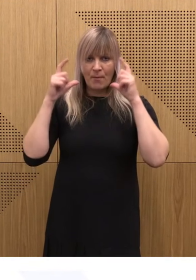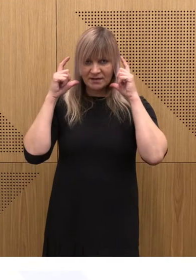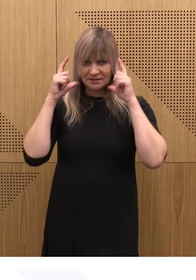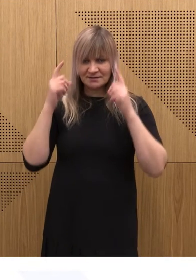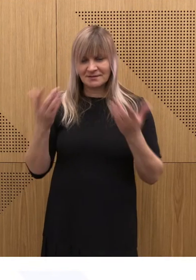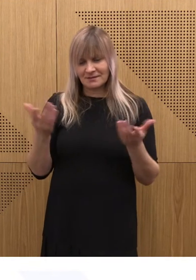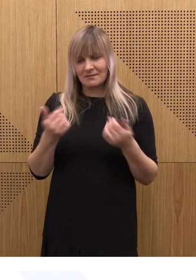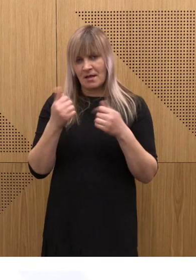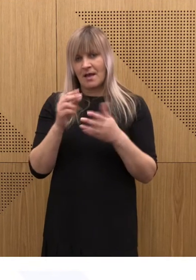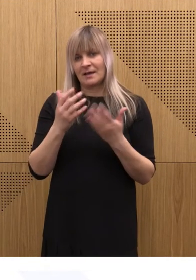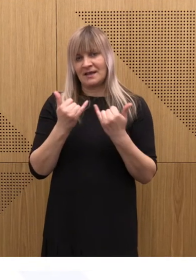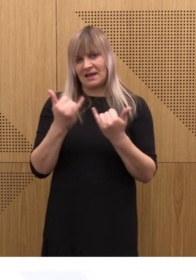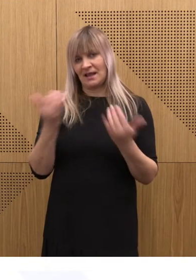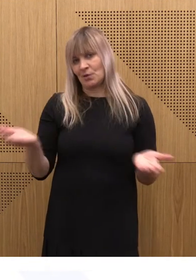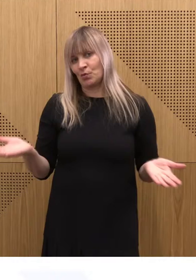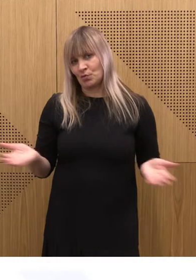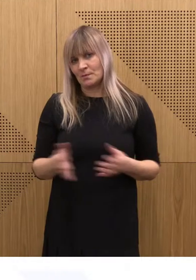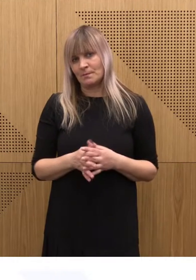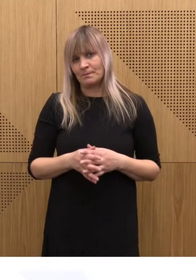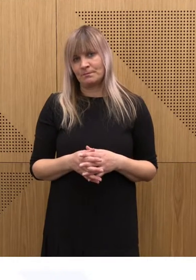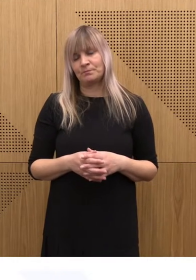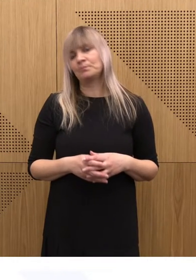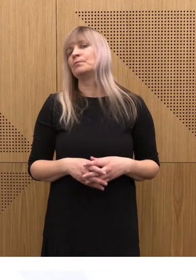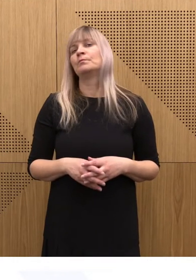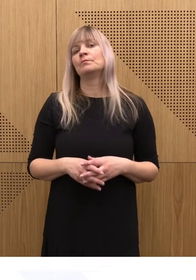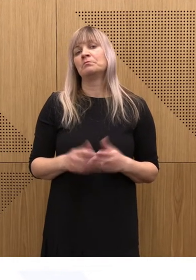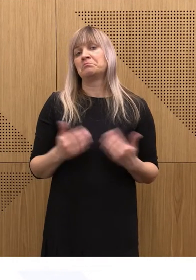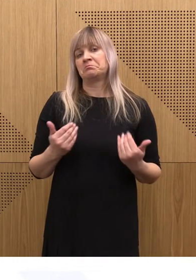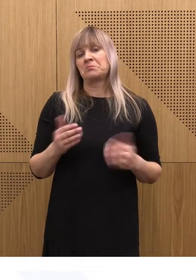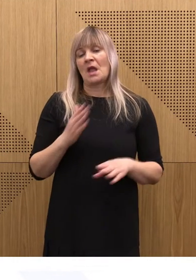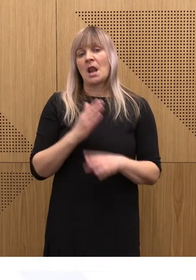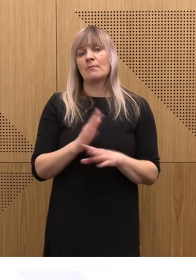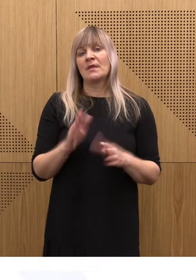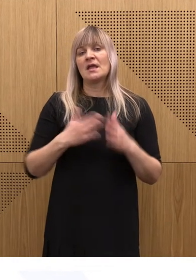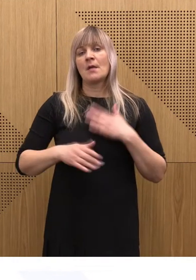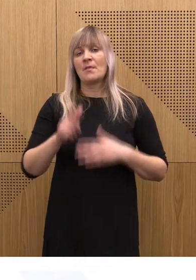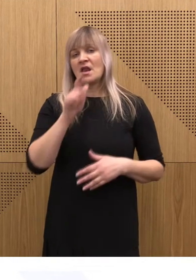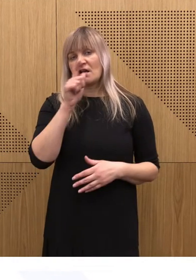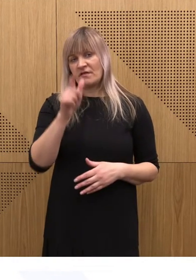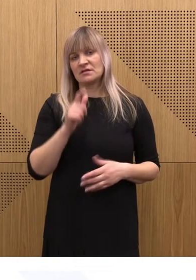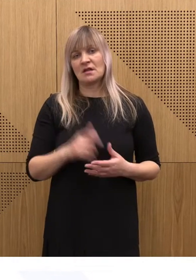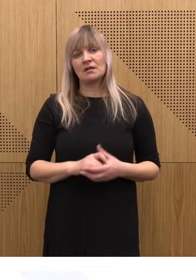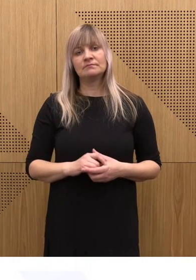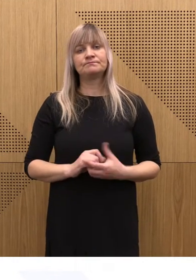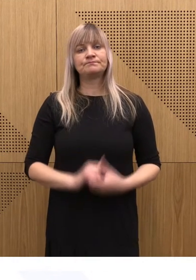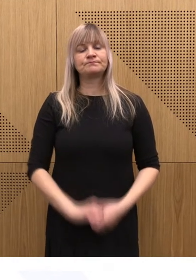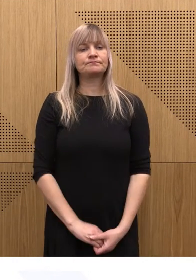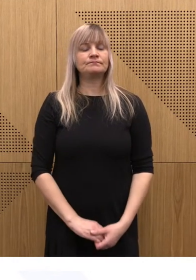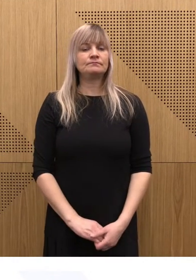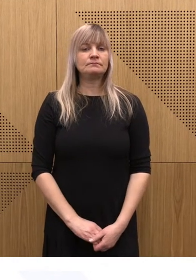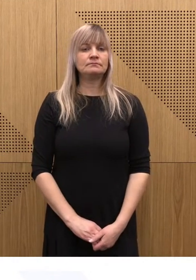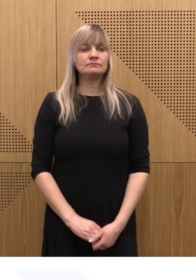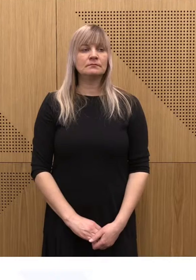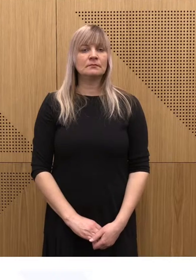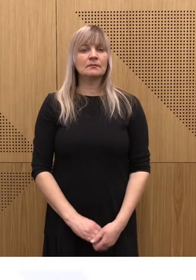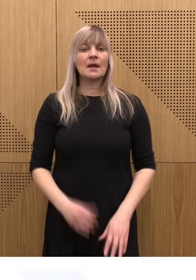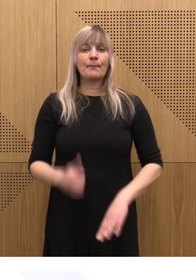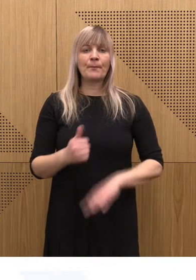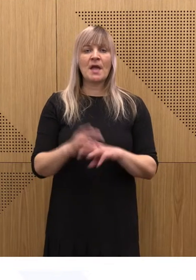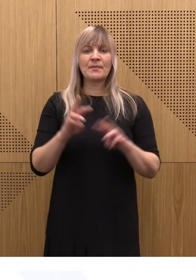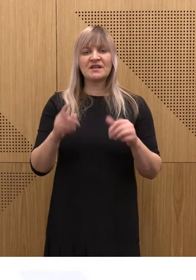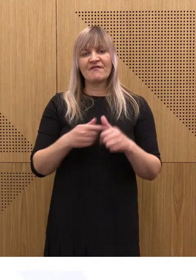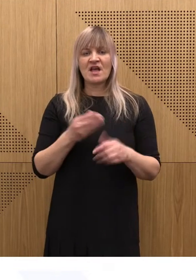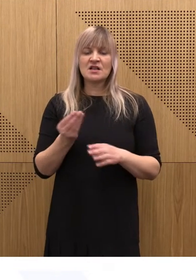kingitus, siis võiks siin vaadata. Ja sellega hetkel lõpetan ja meelega vastan küsimustele. Aitäh. Aitäh ja peaminister soovis